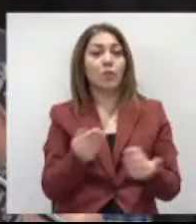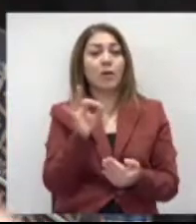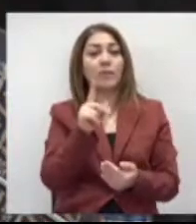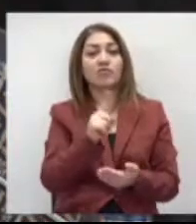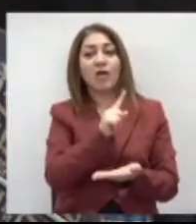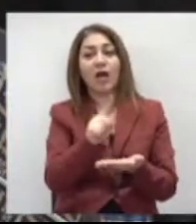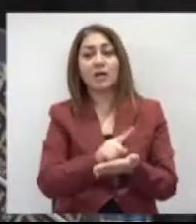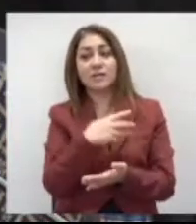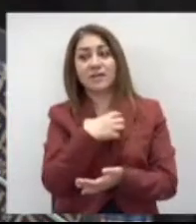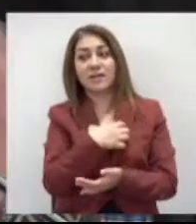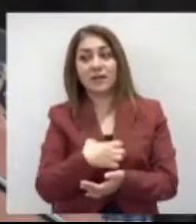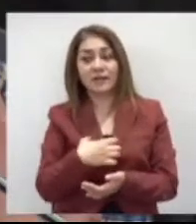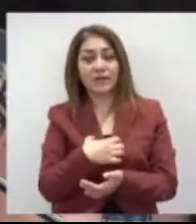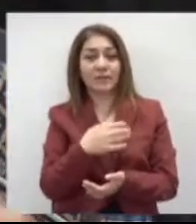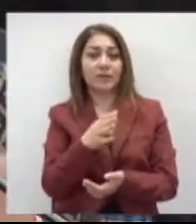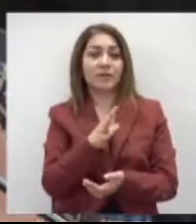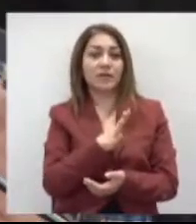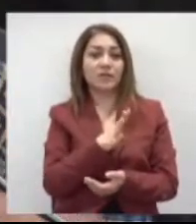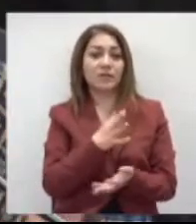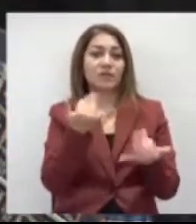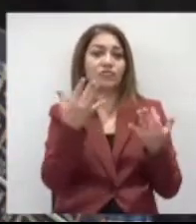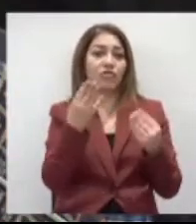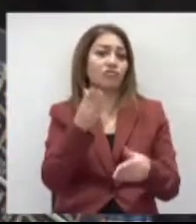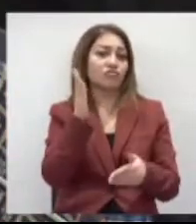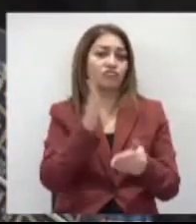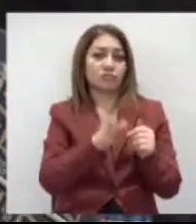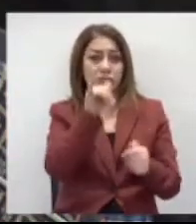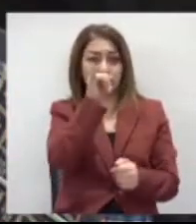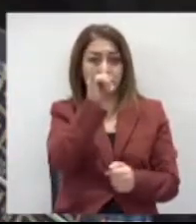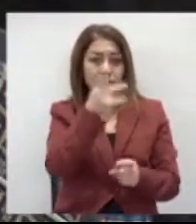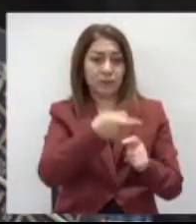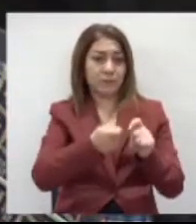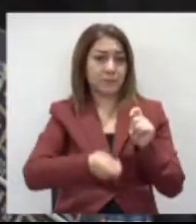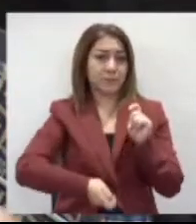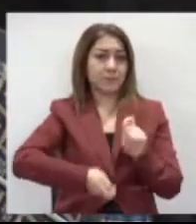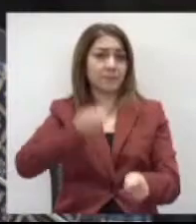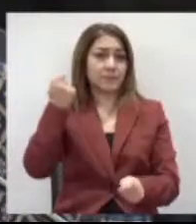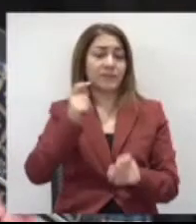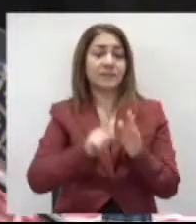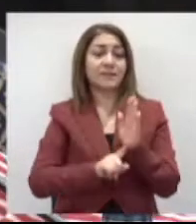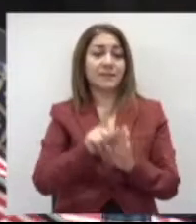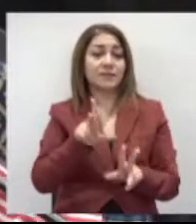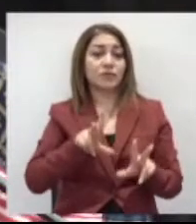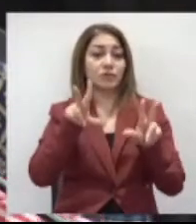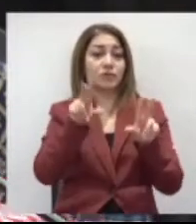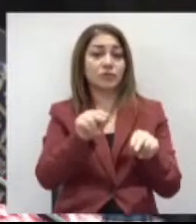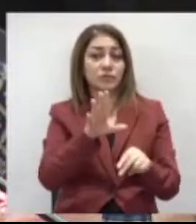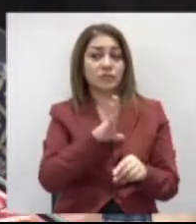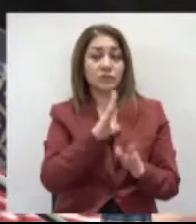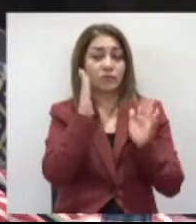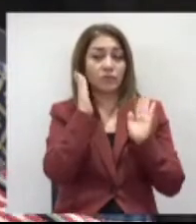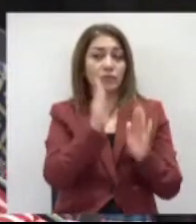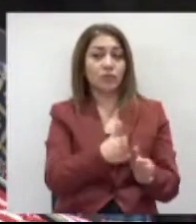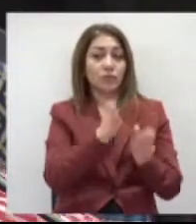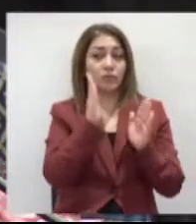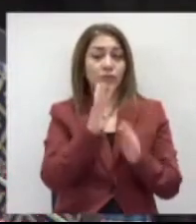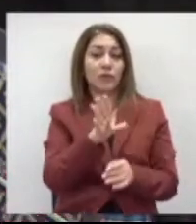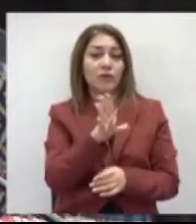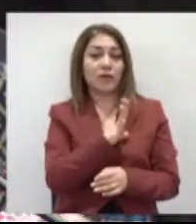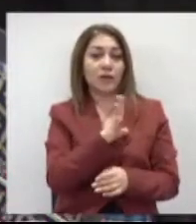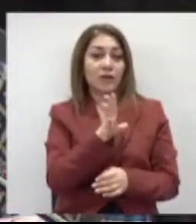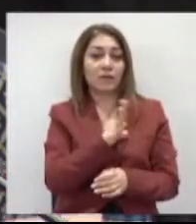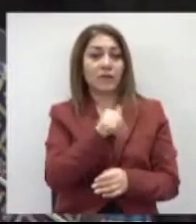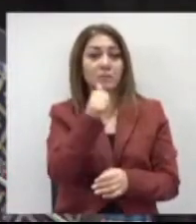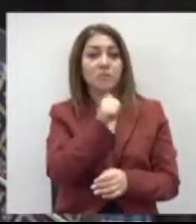ինչ հարցեր են կարևոր, մենք կարողա դարձյալ այսօր չավարտենք այդ քննարկումը։ Ես դրա համար ամենասկզբում ասացի, որ այս ուղությունները